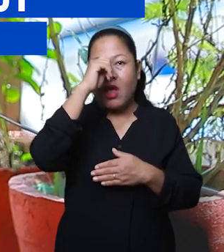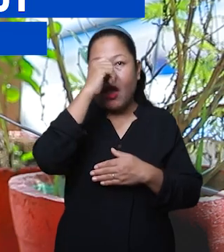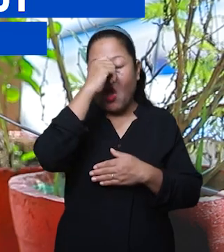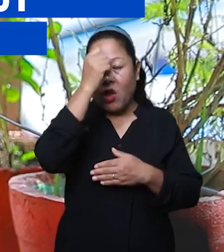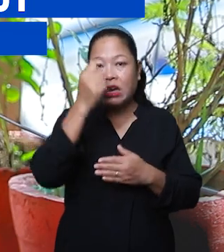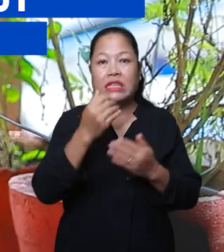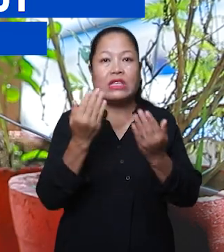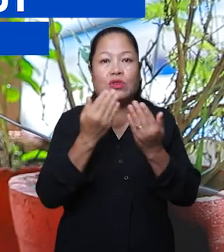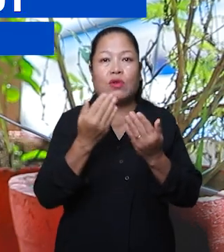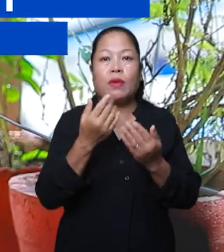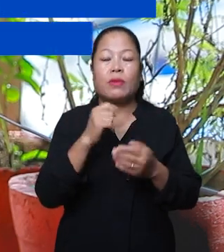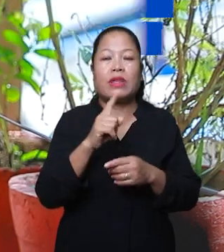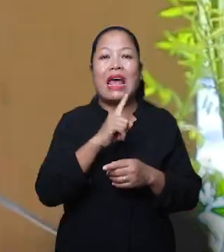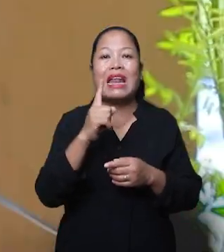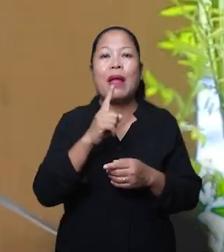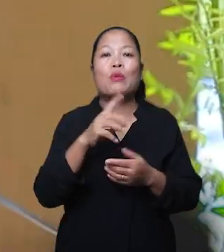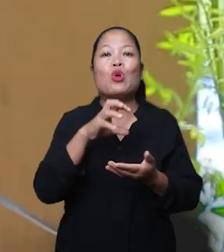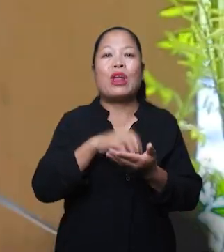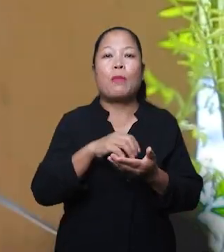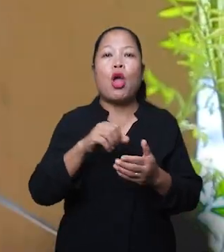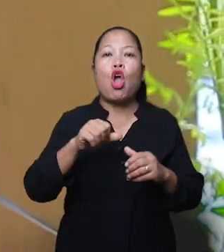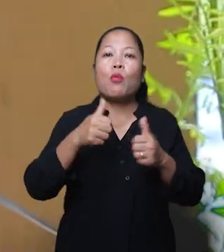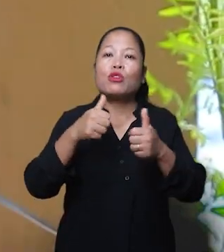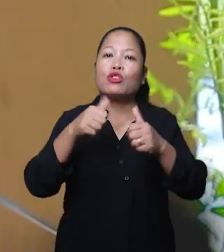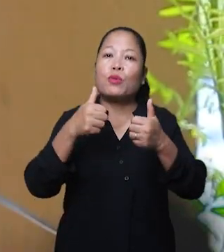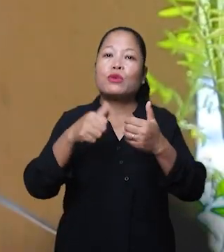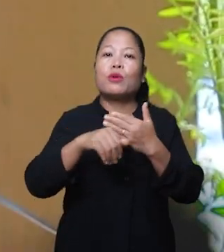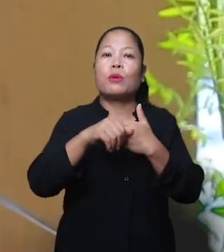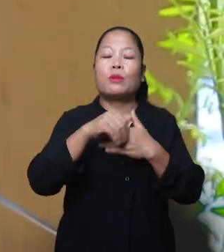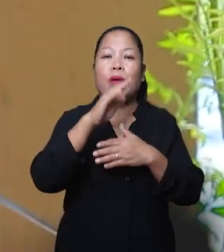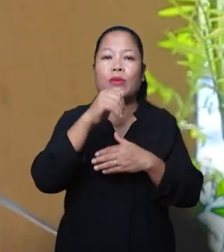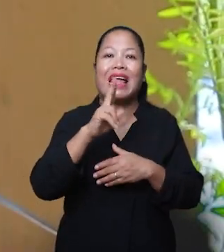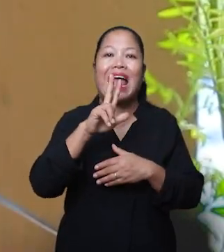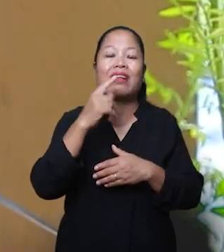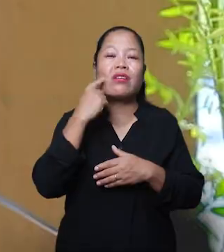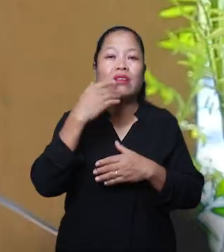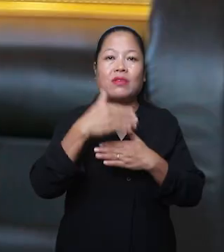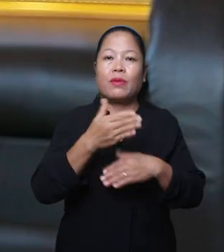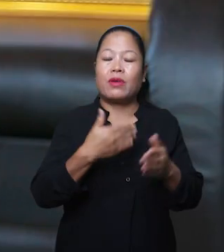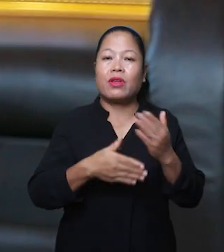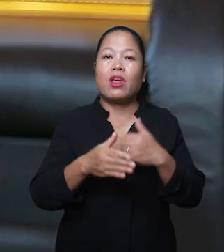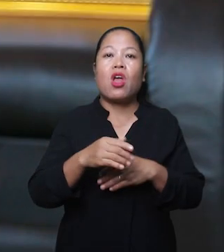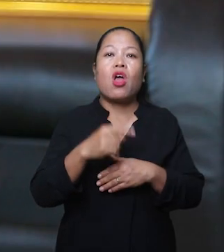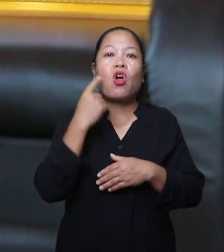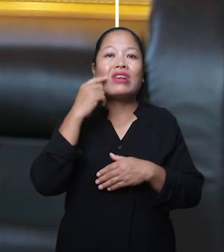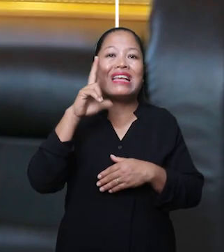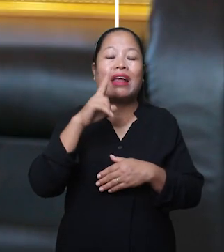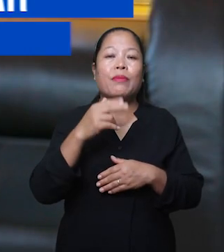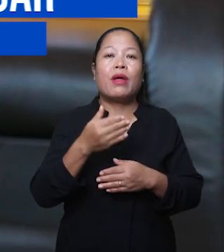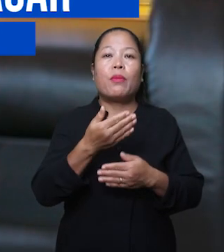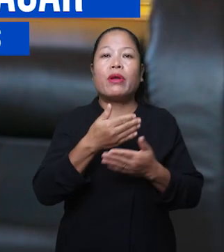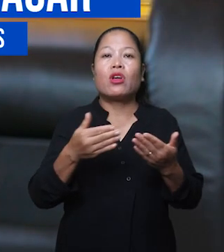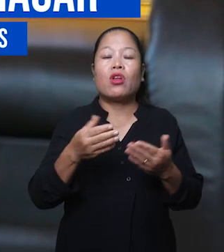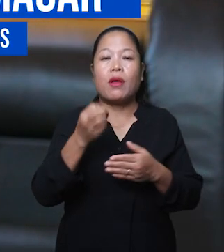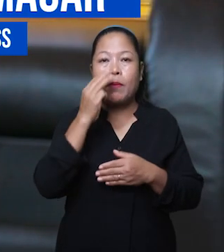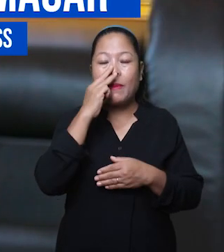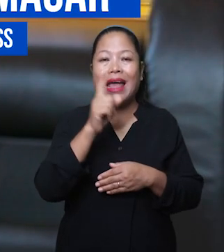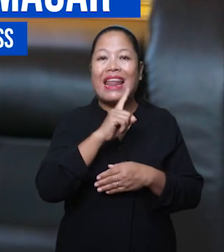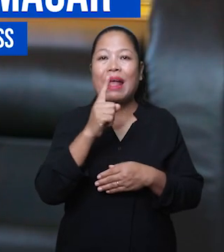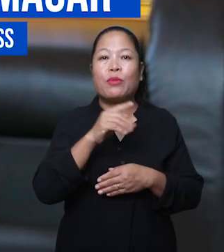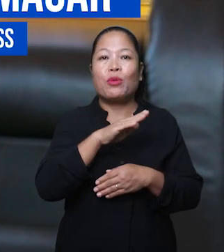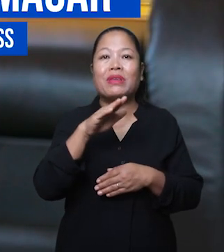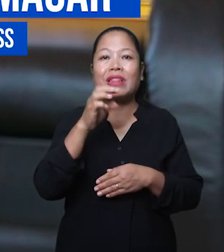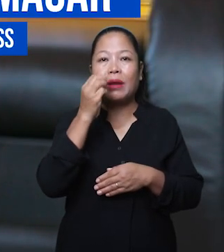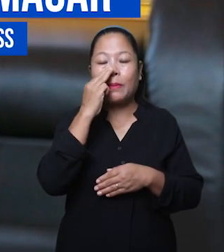5 सम्म बोर्डिङ पढ्यो, बोर्डिङदेखि माथि राम्रै राम्रै फर्स्ट सेकेन्ड सेकेन्ड हुँदै हुँदै आउँदै 8 सम्म गयो। कक्षा 8 पढ्ने क्रममा चाहिँ उहाँ